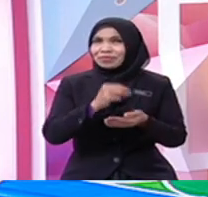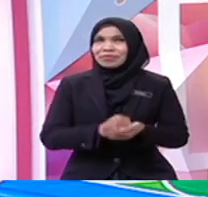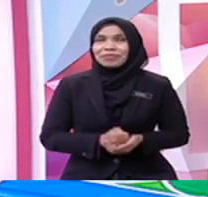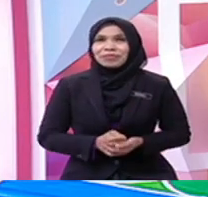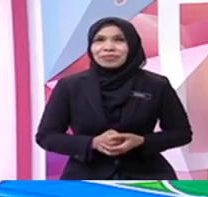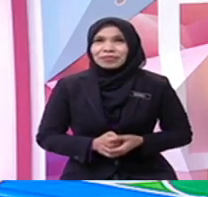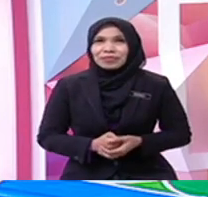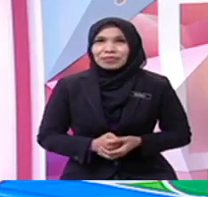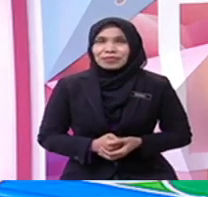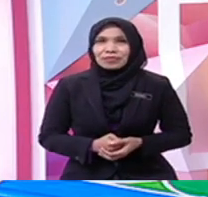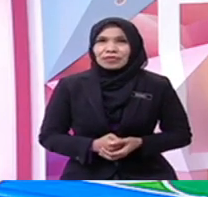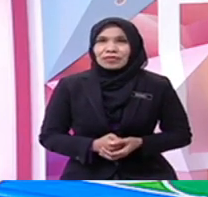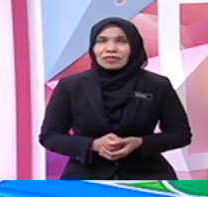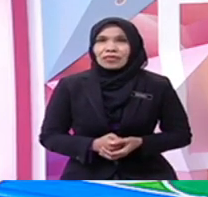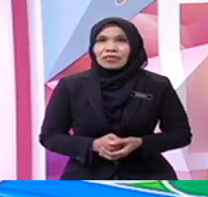kita